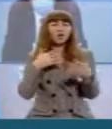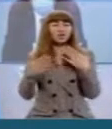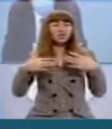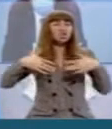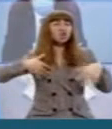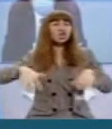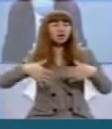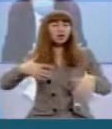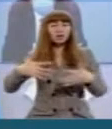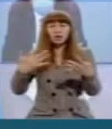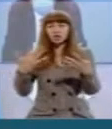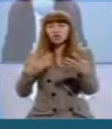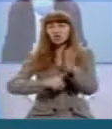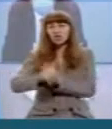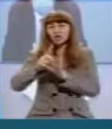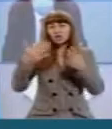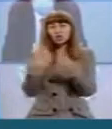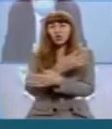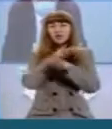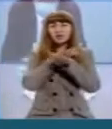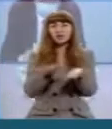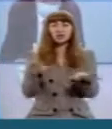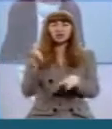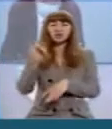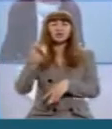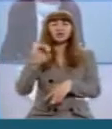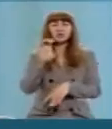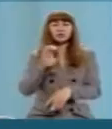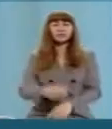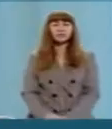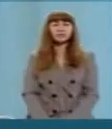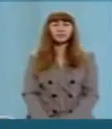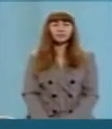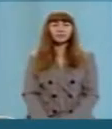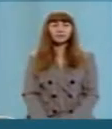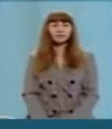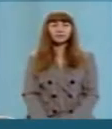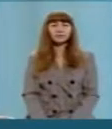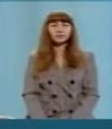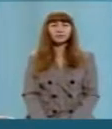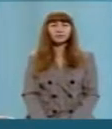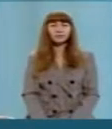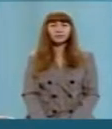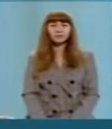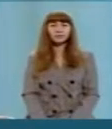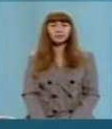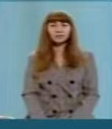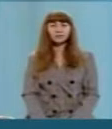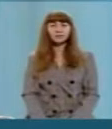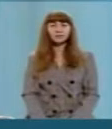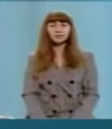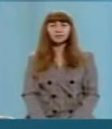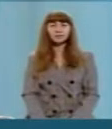Денсаулық сақтау министрлігі мен санитарлық сала дәрігерлерінің ұсынымдары мен талаптарын естен шығармауды